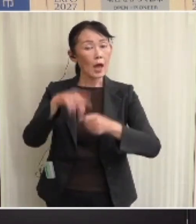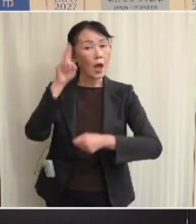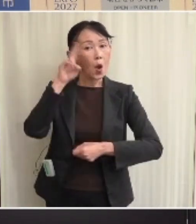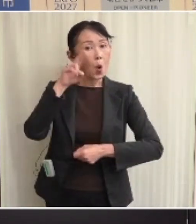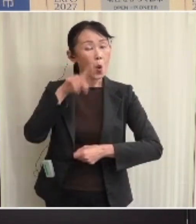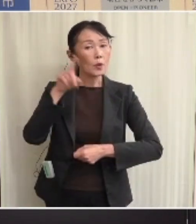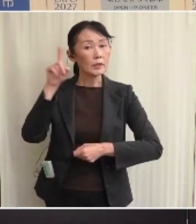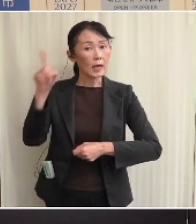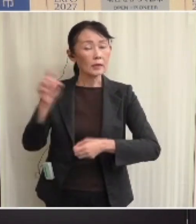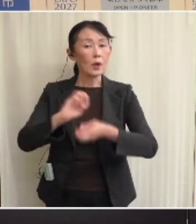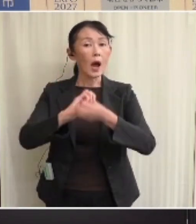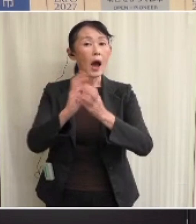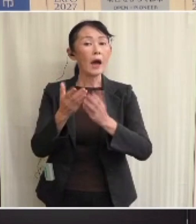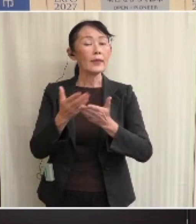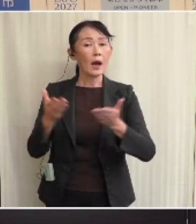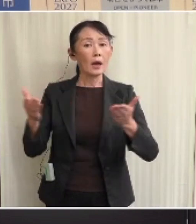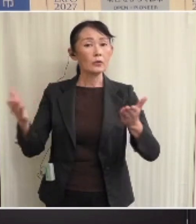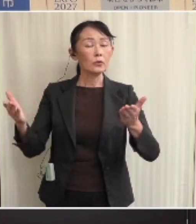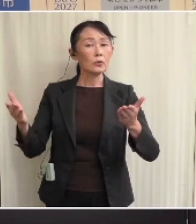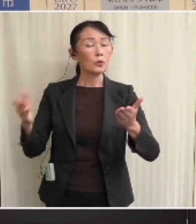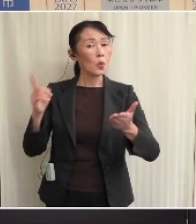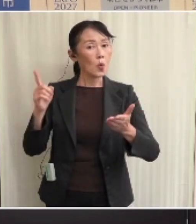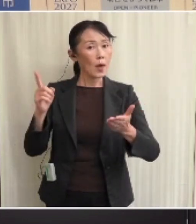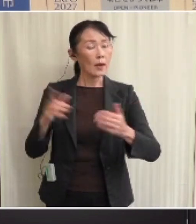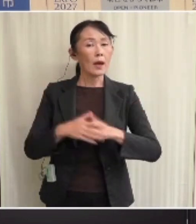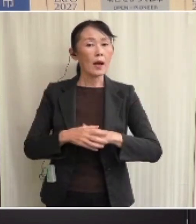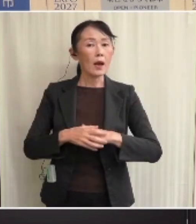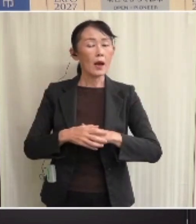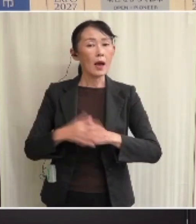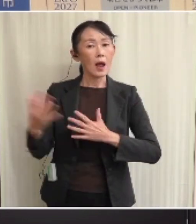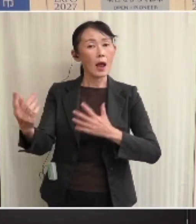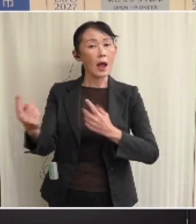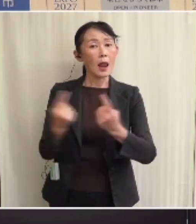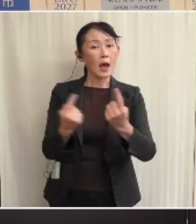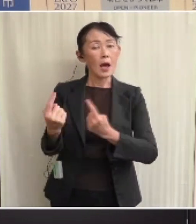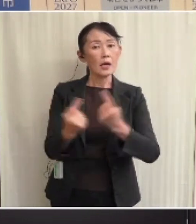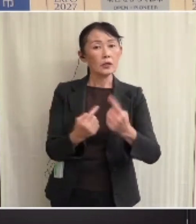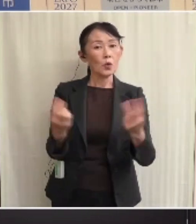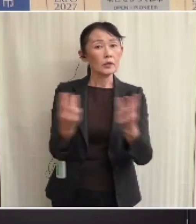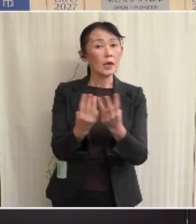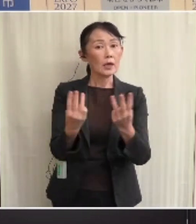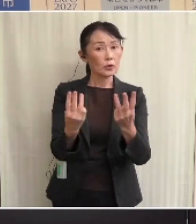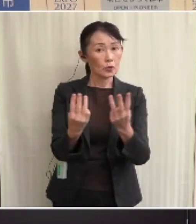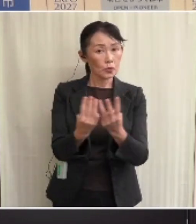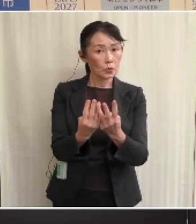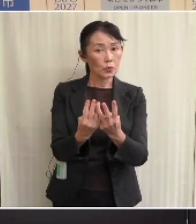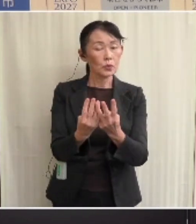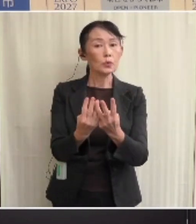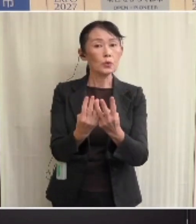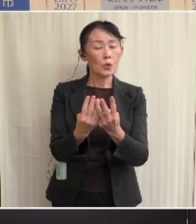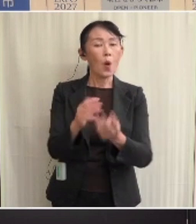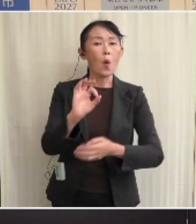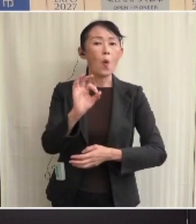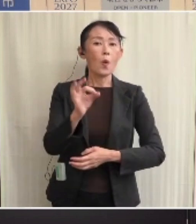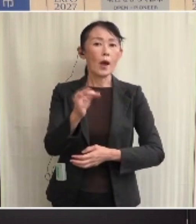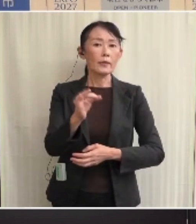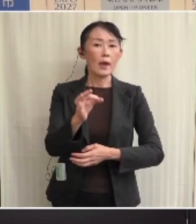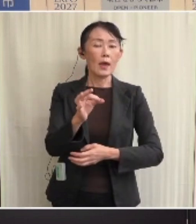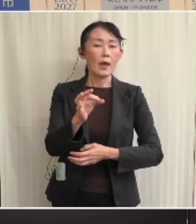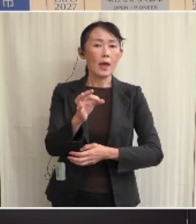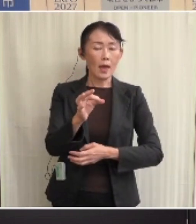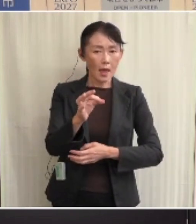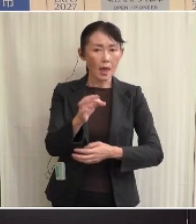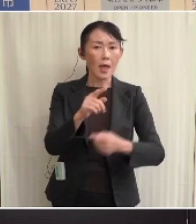1990年大阪の花博、これが来場者数、そして、お金でも